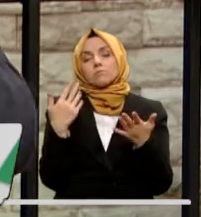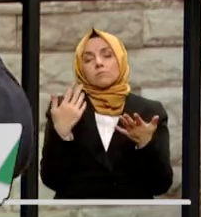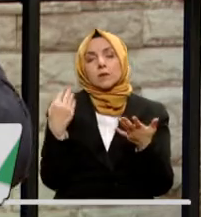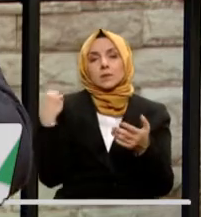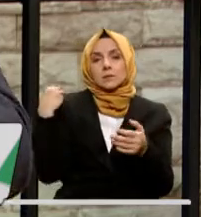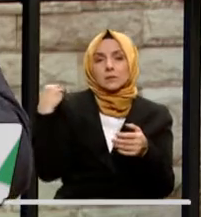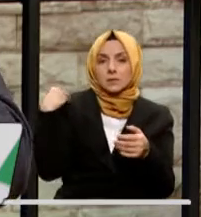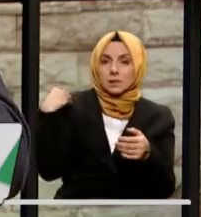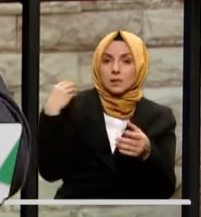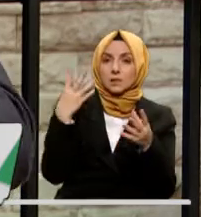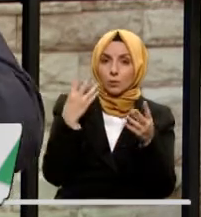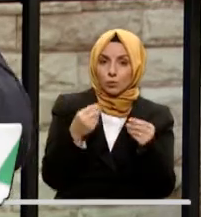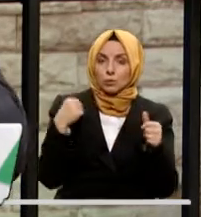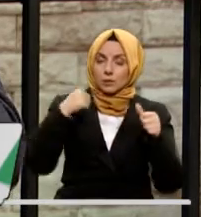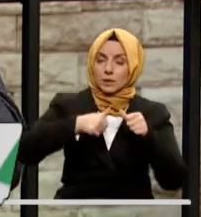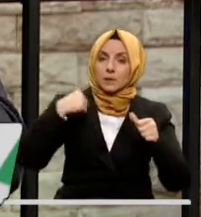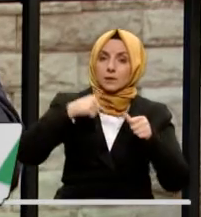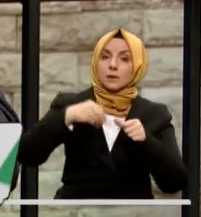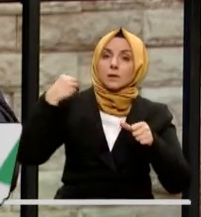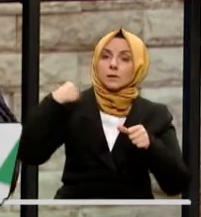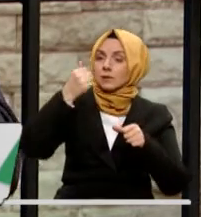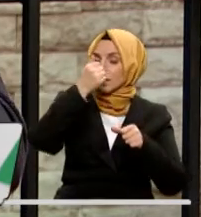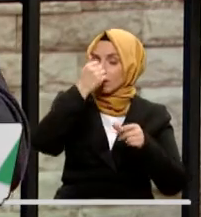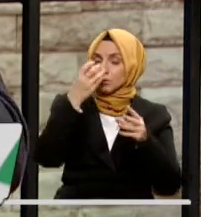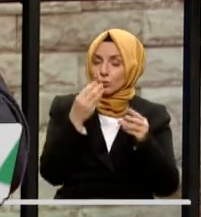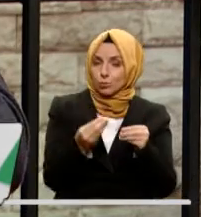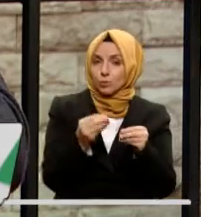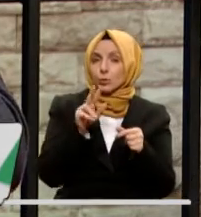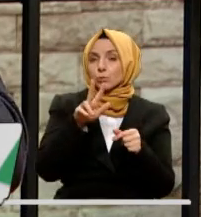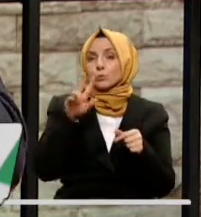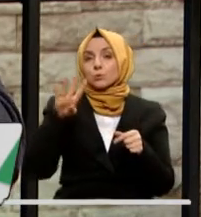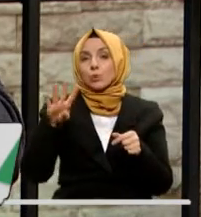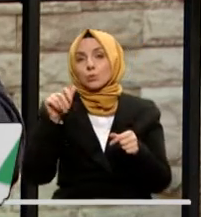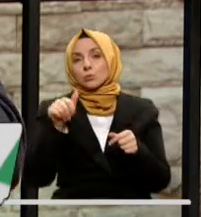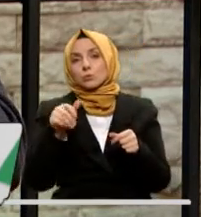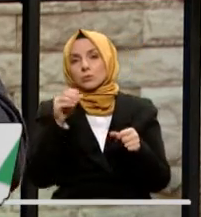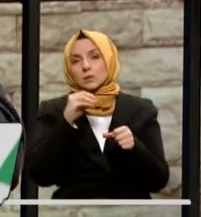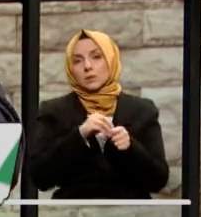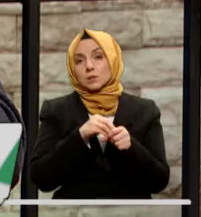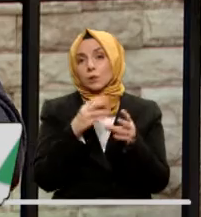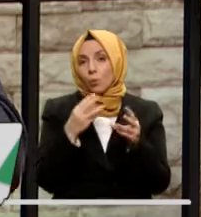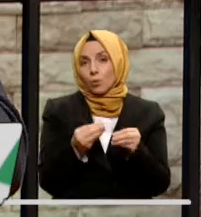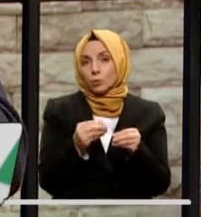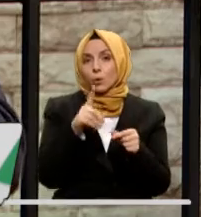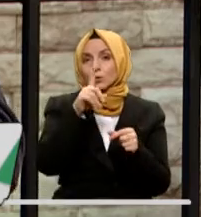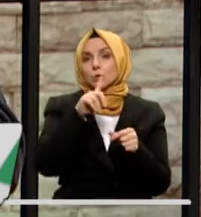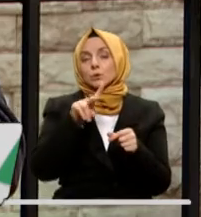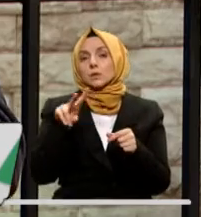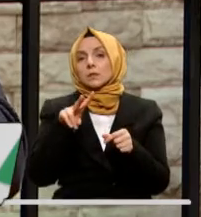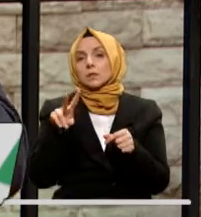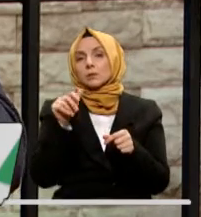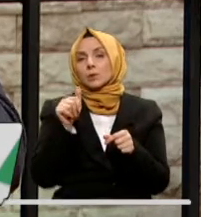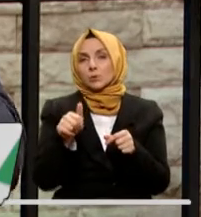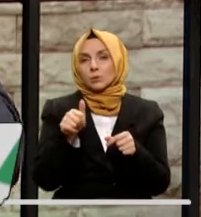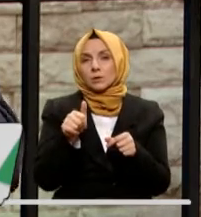sıvı kısmı daha sık olmak üzere üç dört günde bir olmak üzere eritrositler 120 günde bir veya 90 120